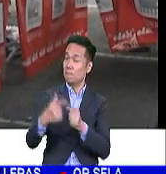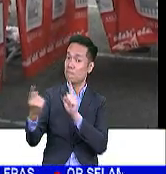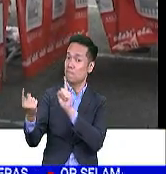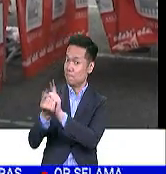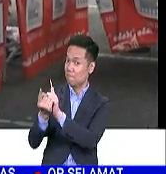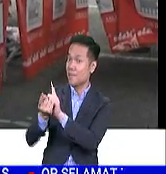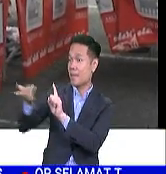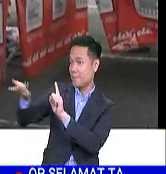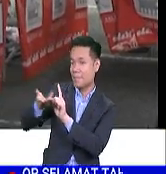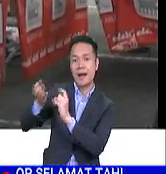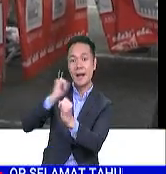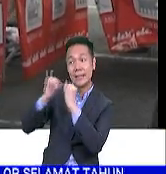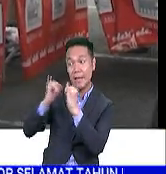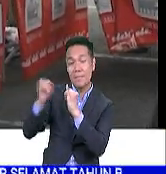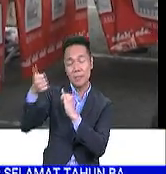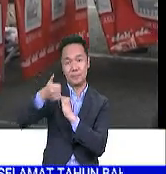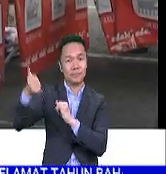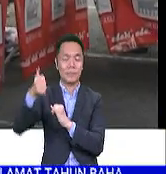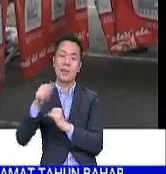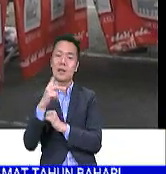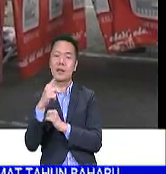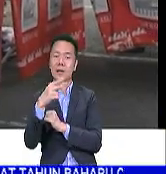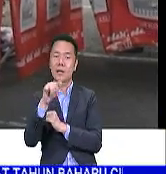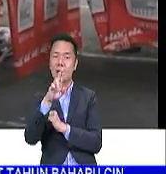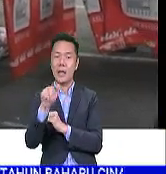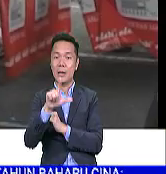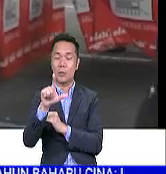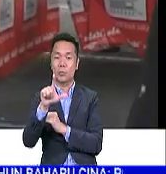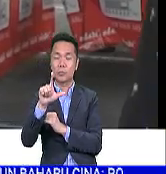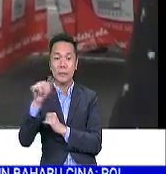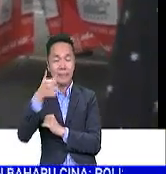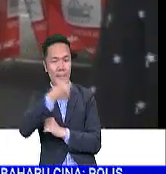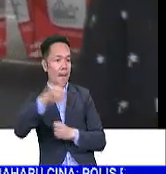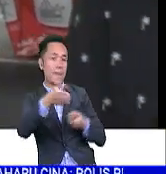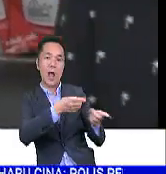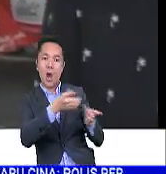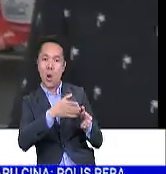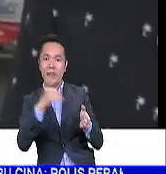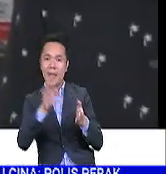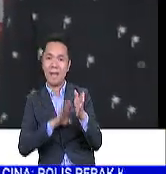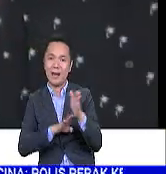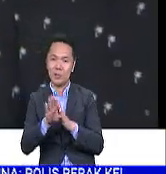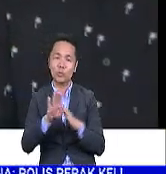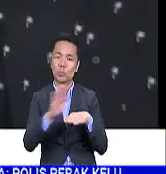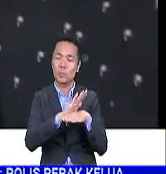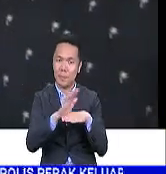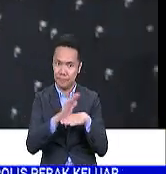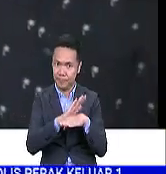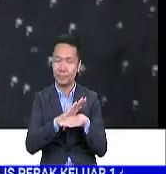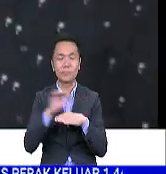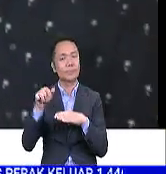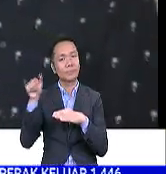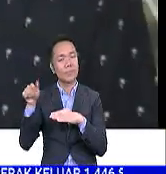lanjut mengenai Karnival ini, saya kini bersama dengan Encik Khairul Azwad Kamarudin, iaitu pengarah projek dan pembangunan usahawan